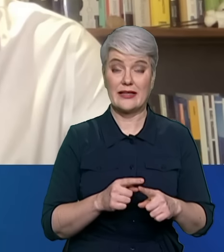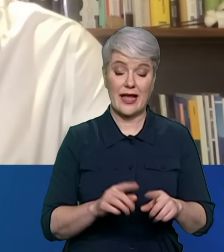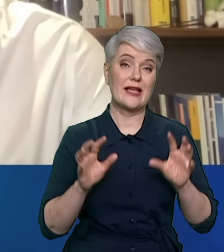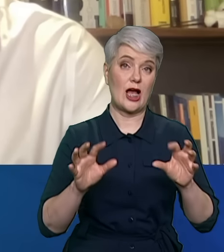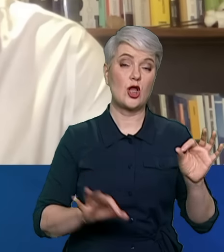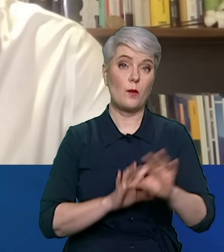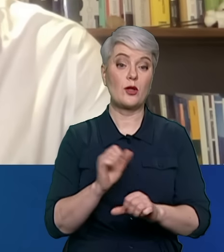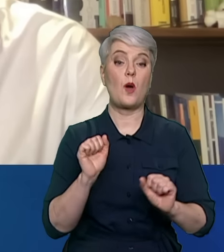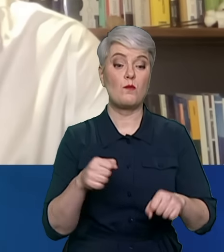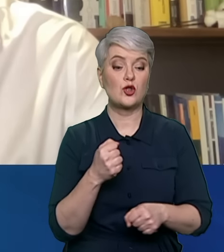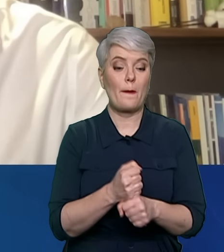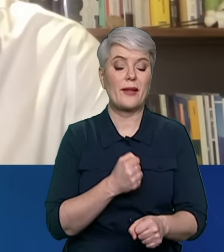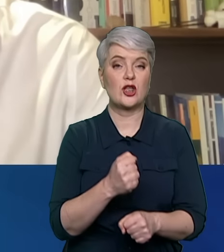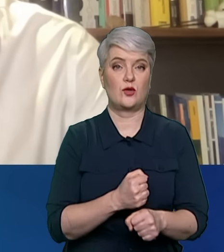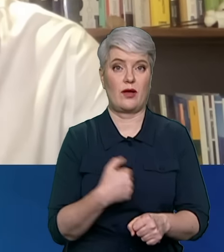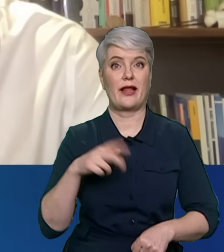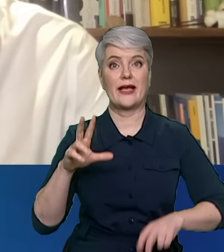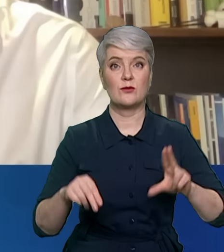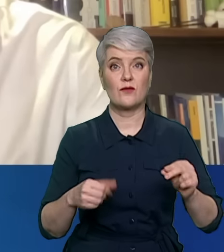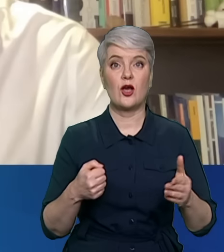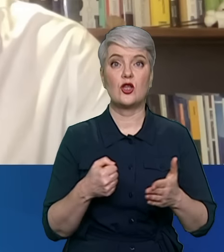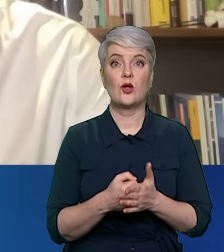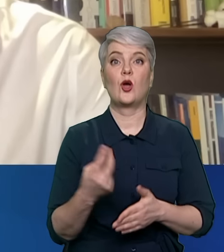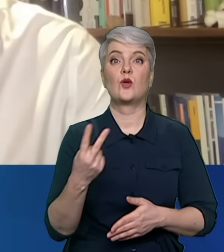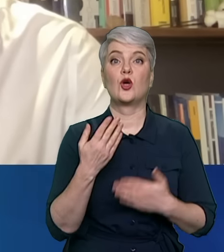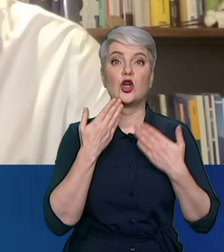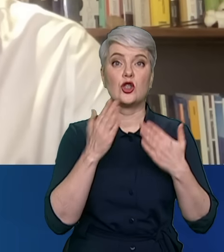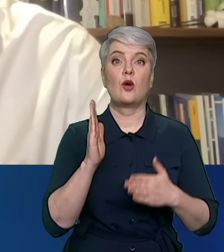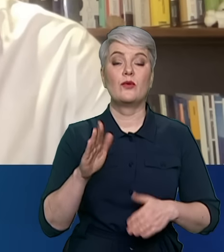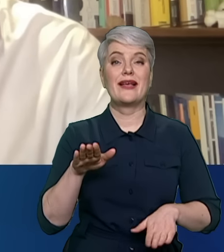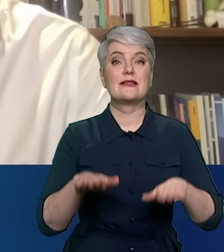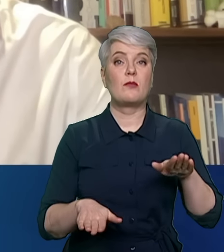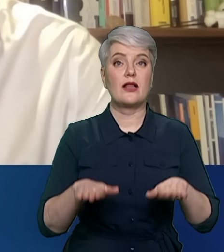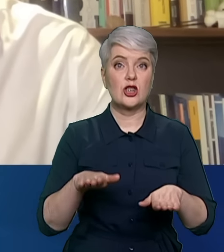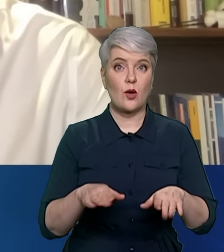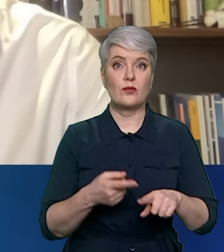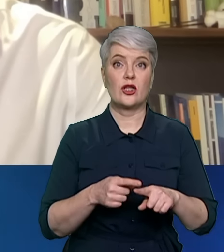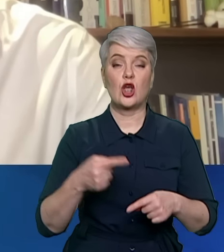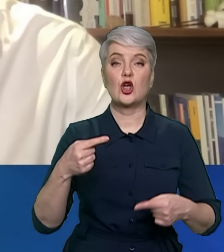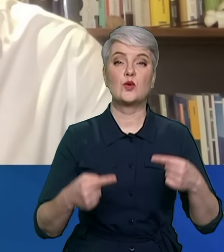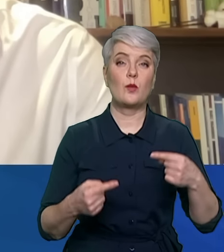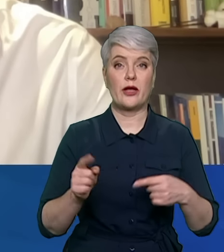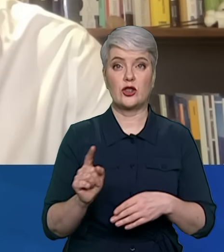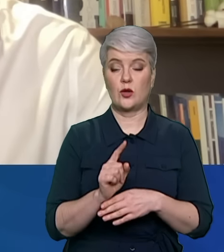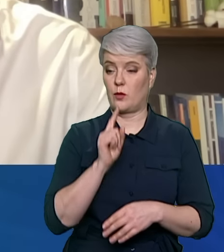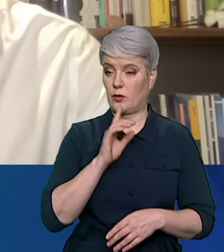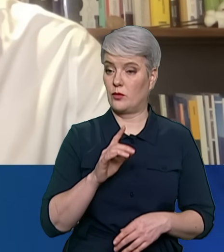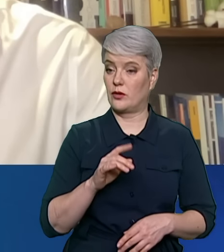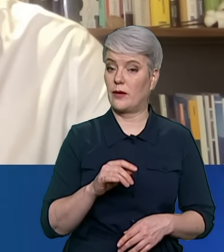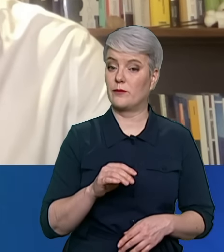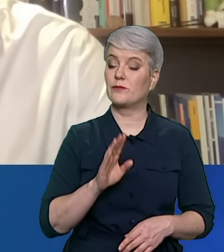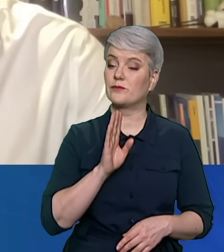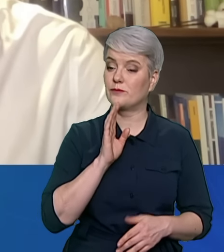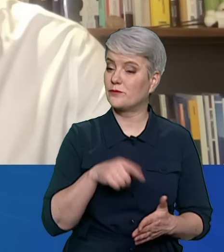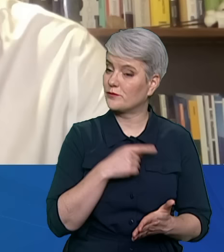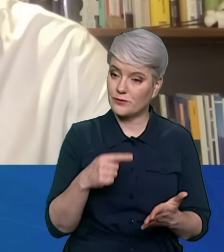можна працювати. Я сподіваюся, що до другого читання він буде дійсно збалансований, таких суперечливих норм в ньому не буде. От якраз моє питання щодо ось